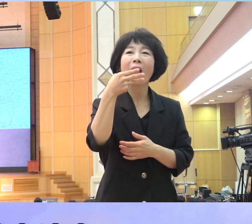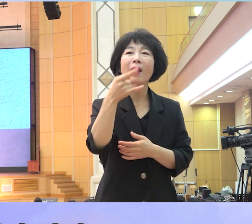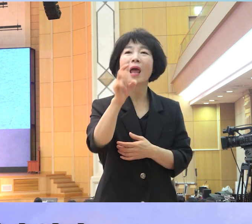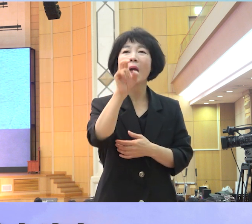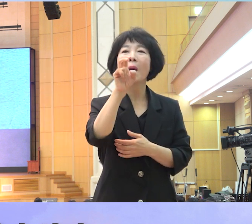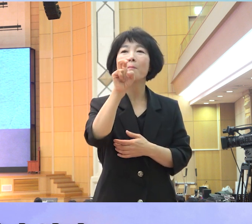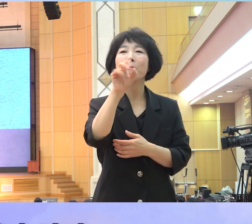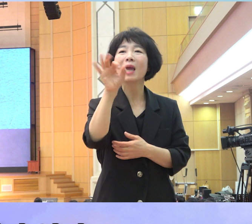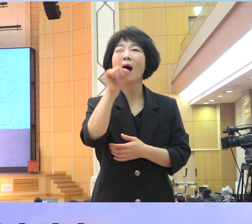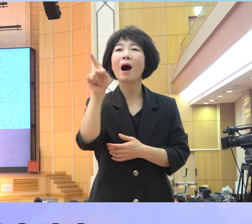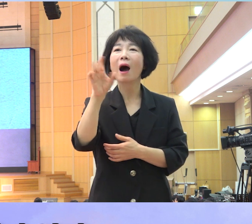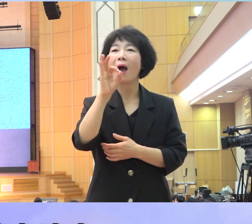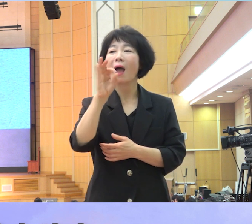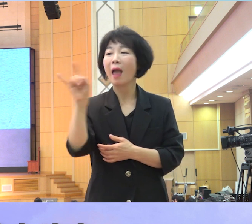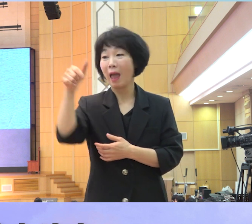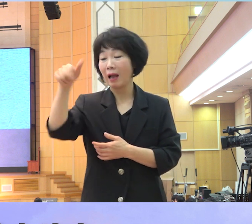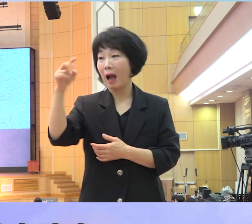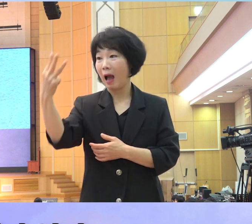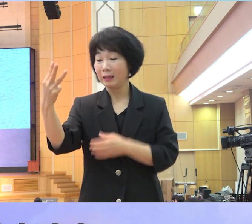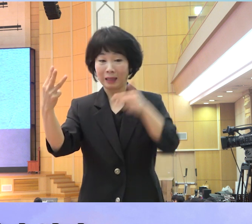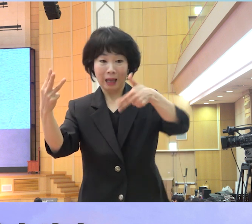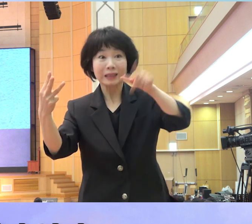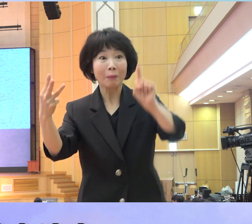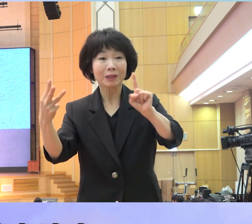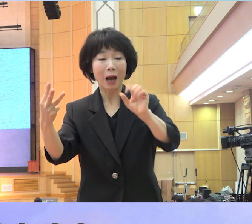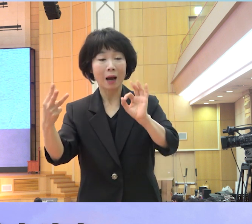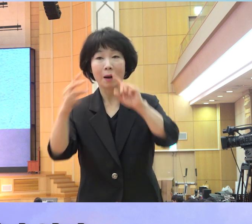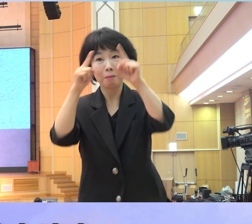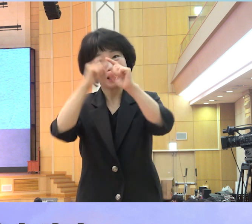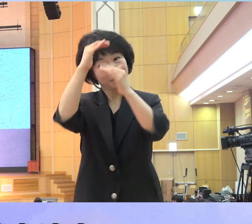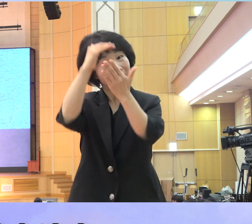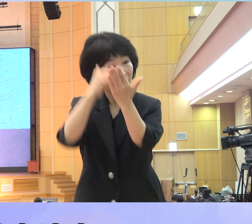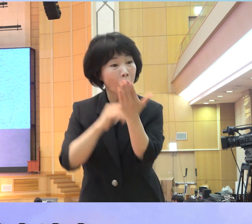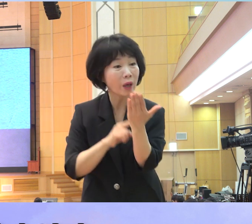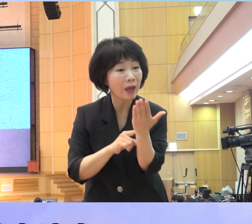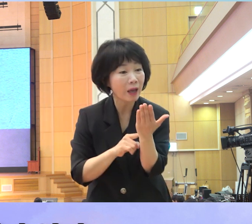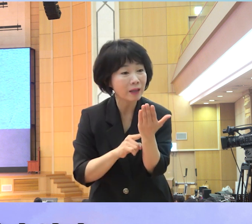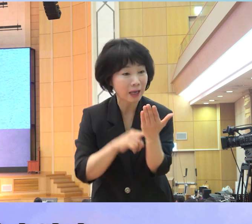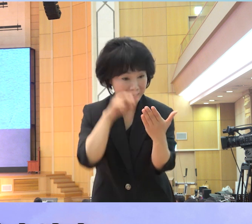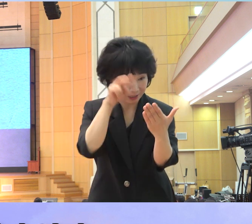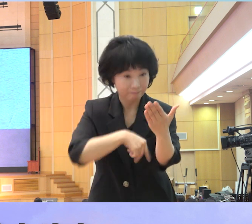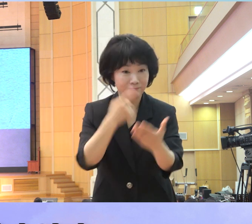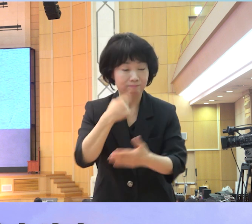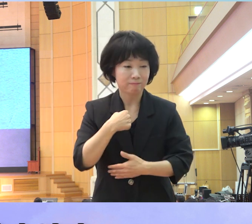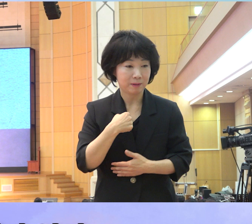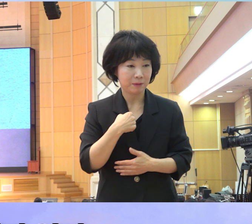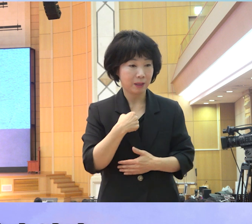애가 3장을 한번 보십시오. 예레미야 애가 3장